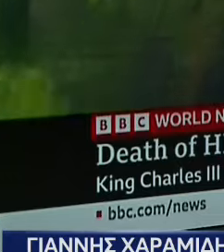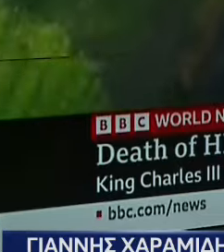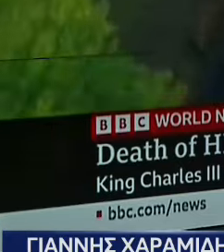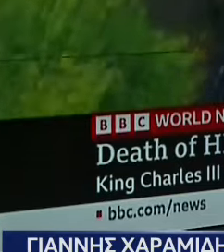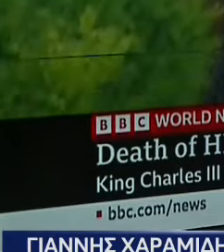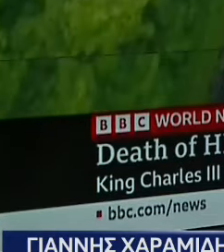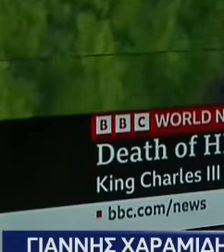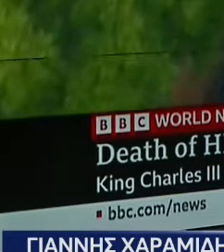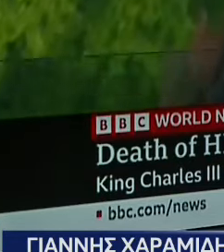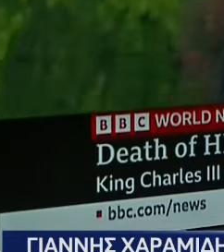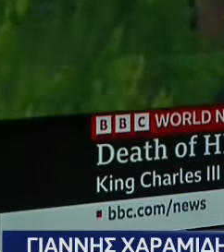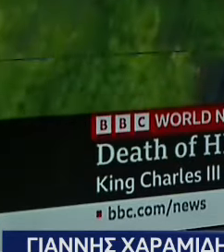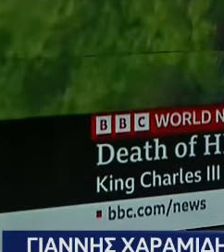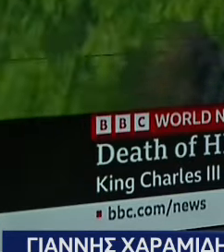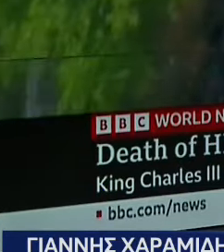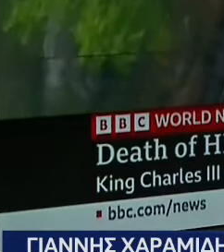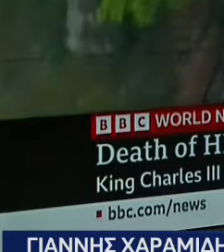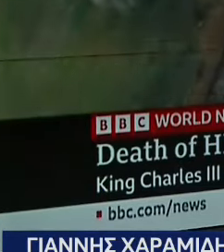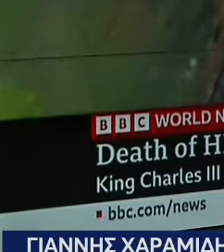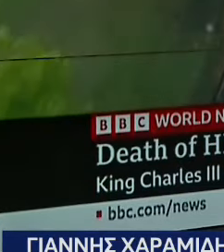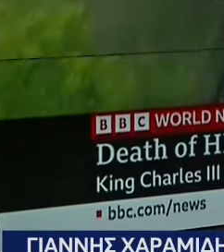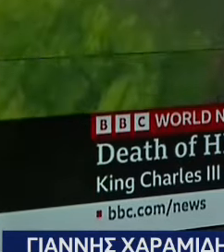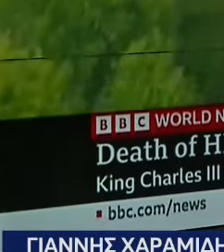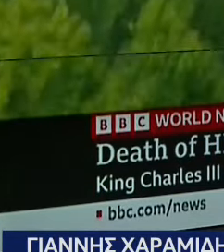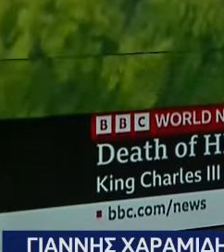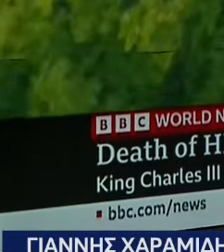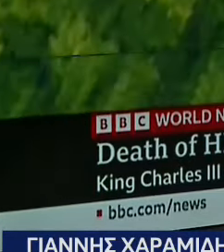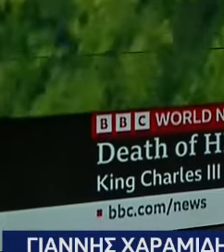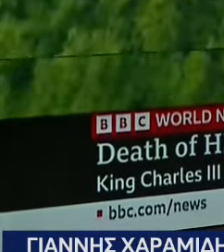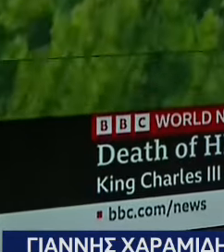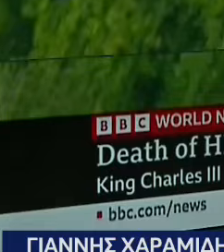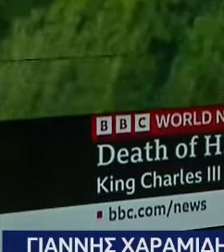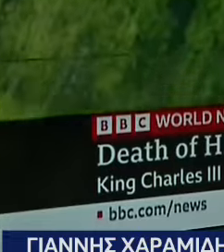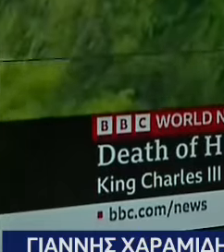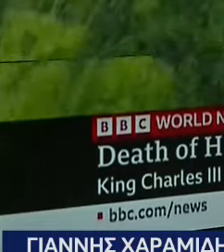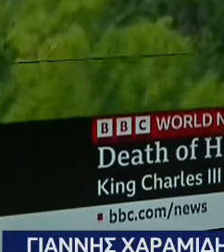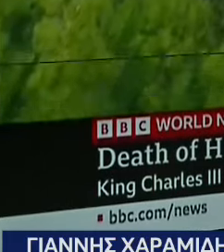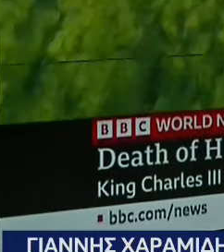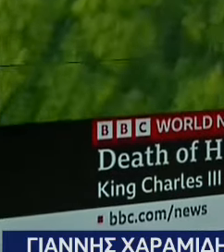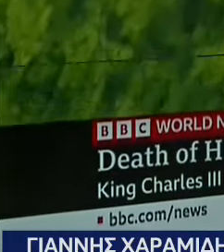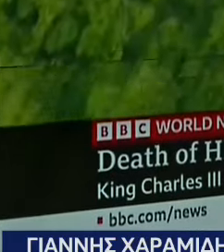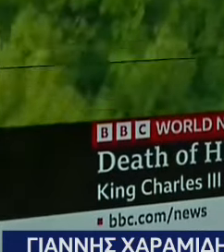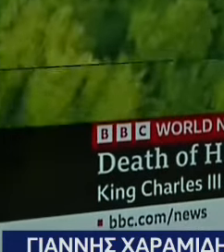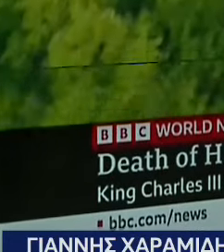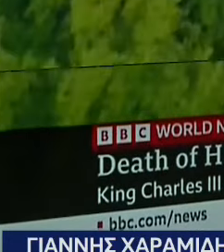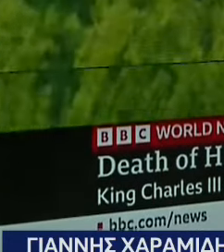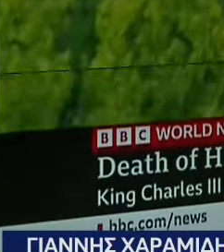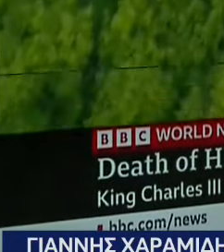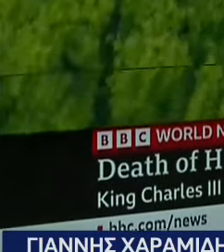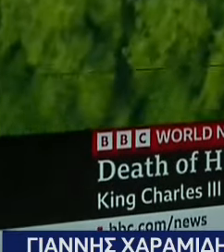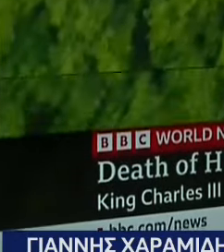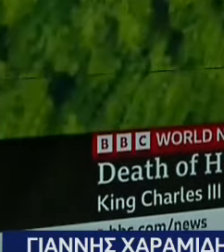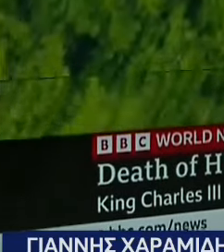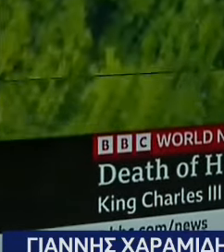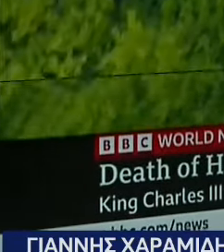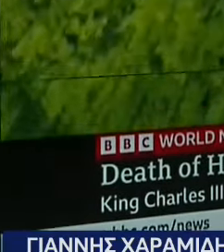μας λίγο, αν υπάρχει πολλής κόσμος συγκεντρωμένος εκεί. Είναι χιλιάδες οι Βρετανοί οι οποίοι